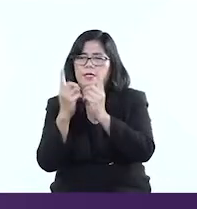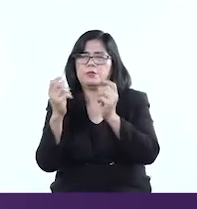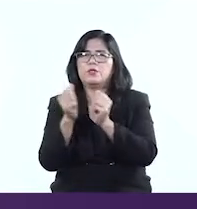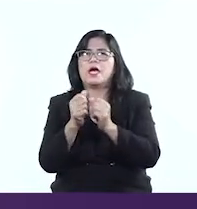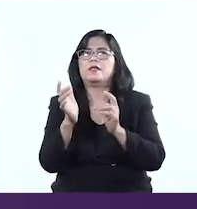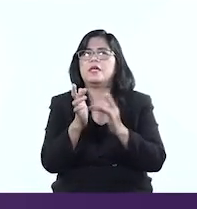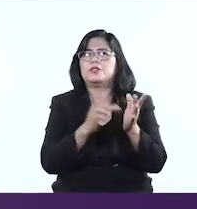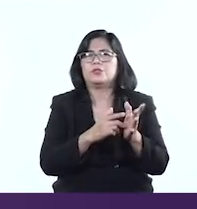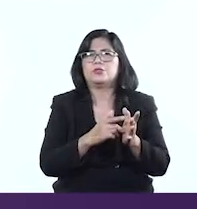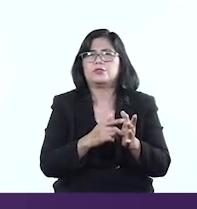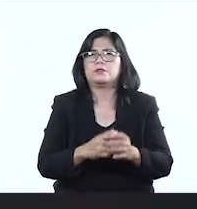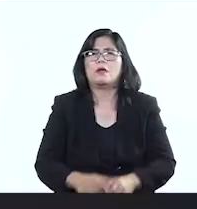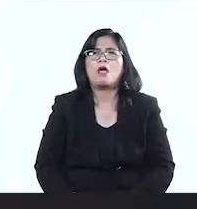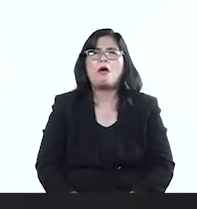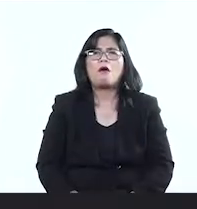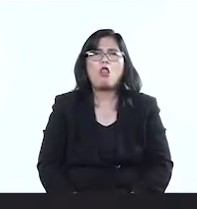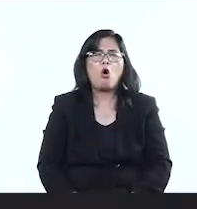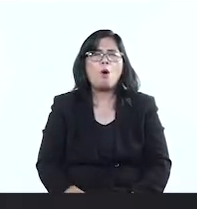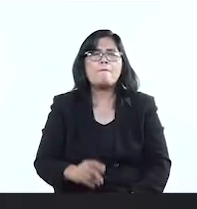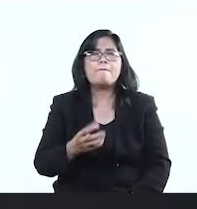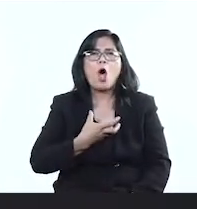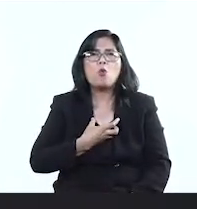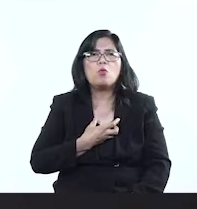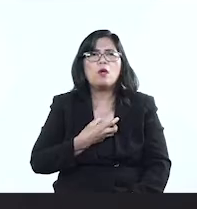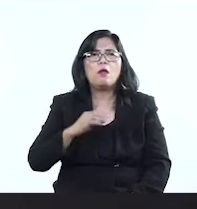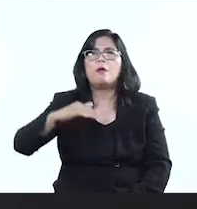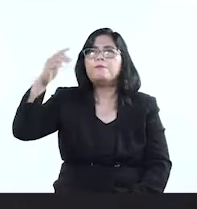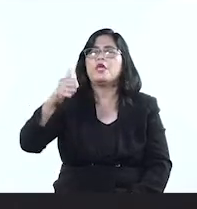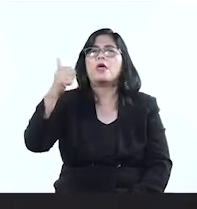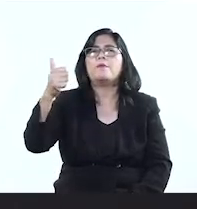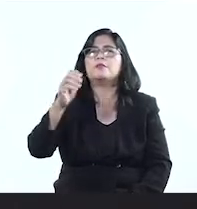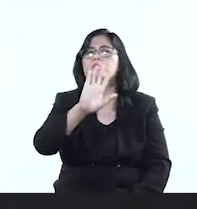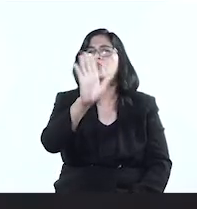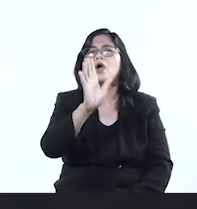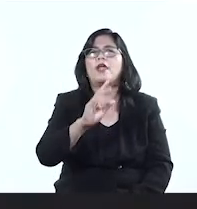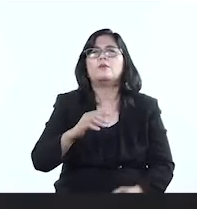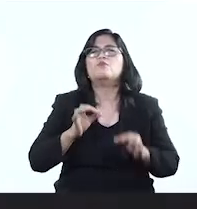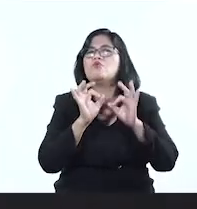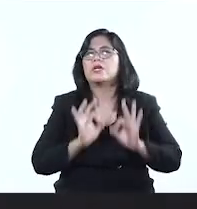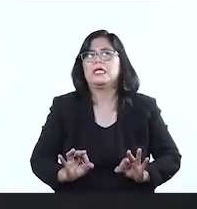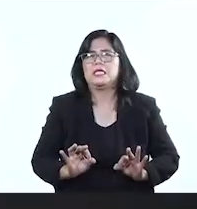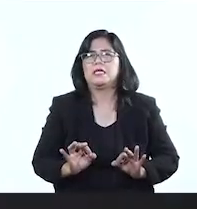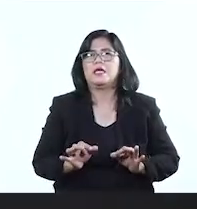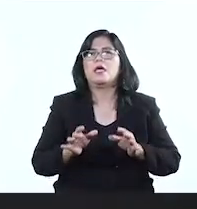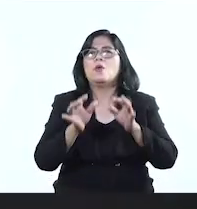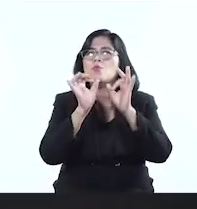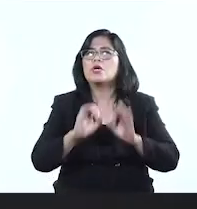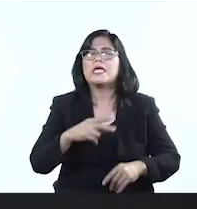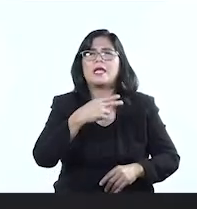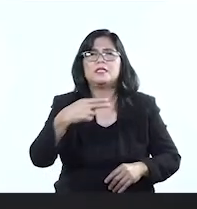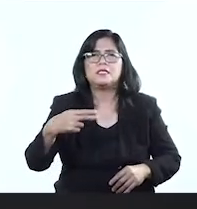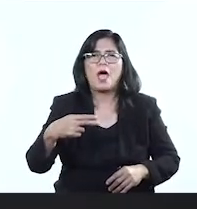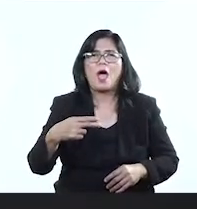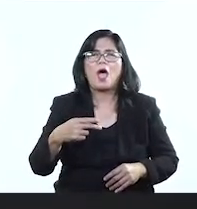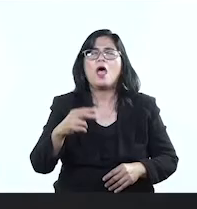kereta lebih dari semua itu sombong dan busuk darah j&t murni berarti Tuhan biarlah saya mengasih Hai